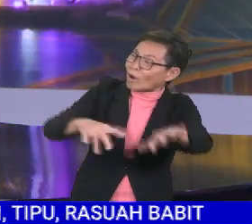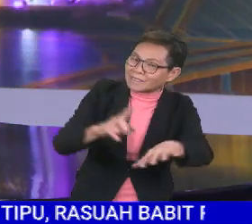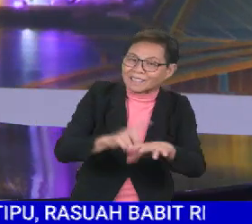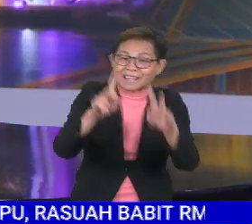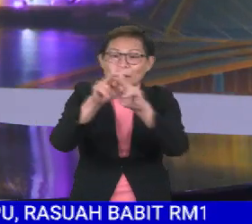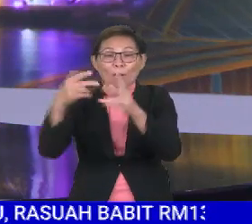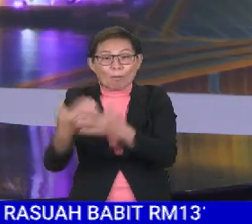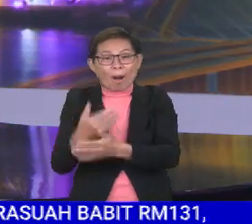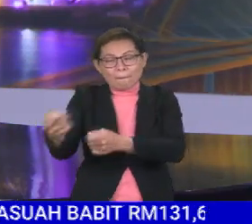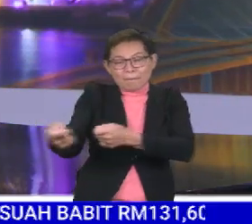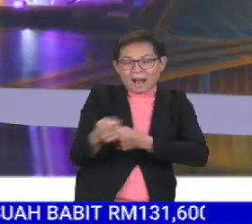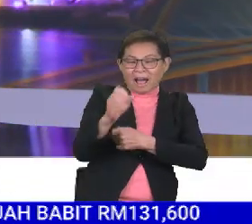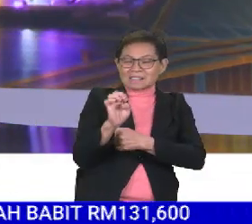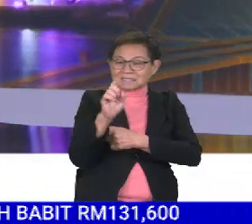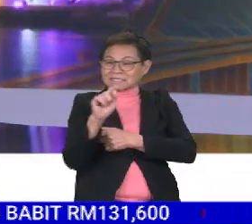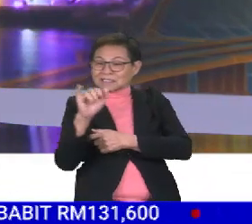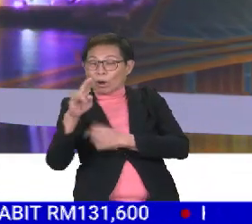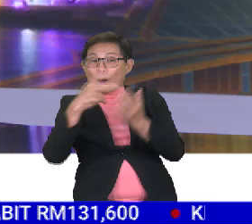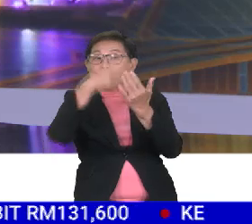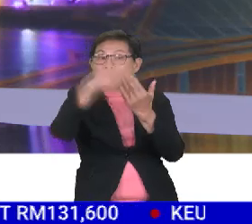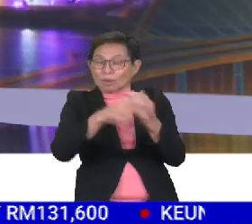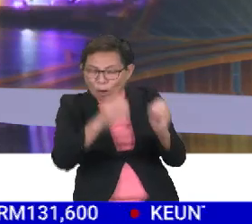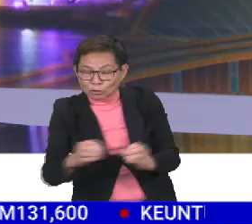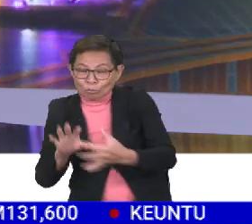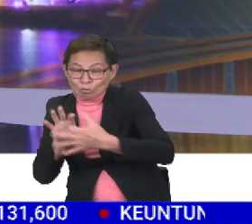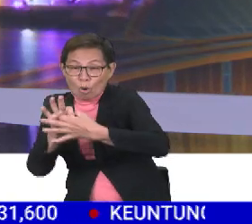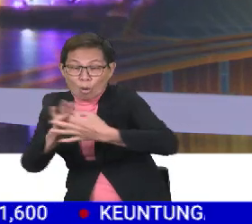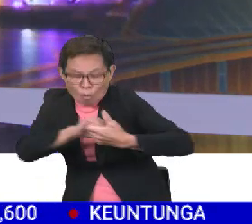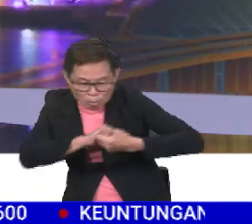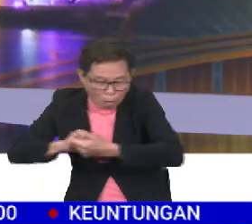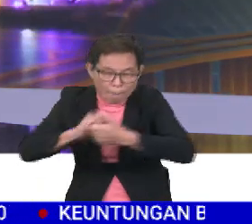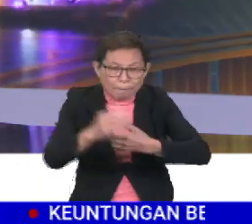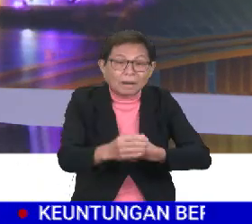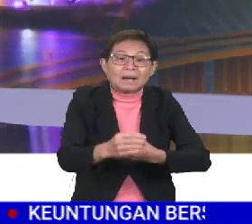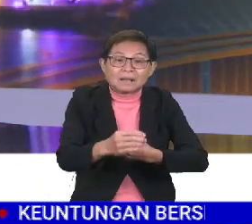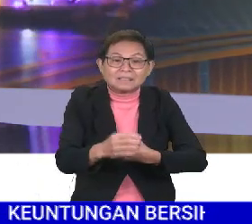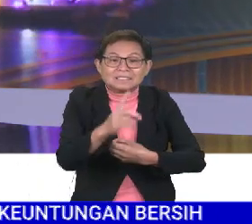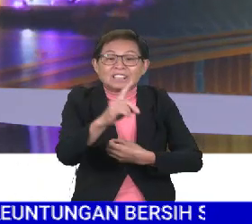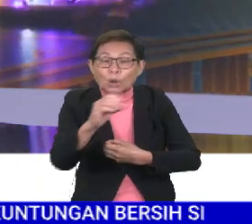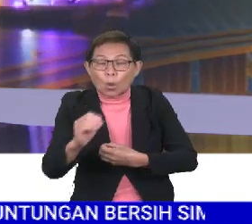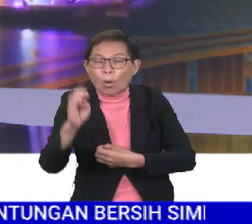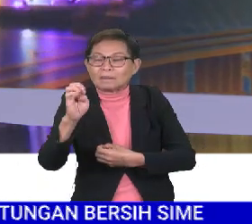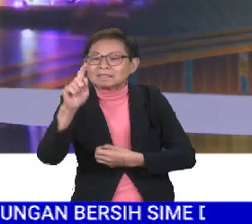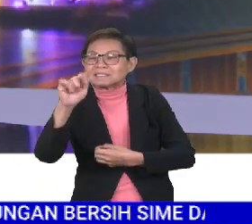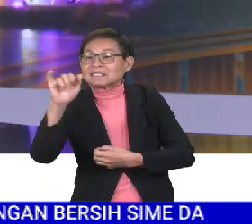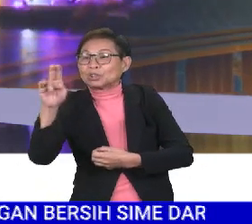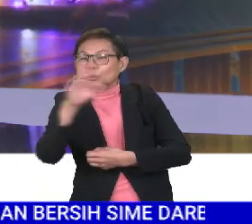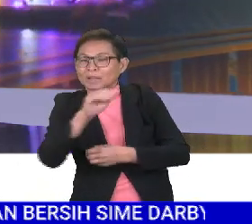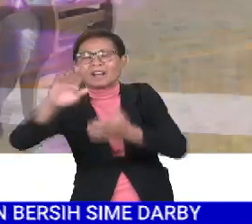di Kampung Baru Penarik Setiu, program dianjurkan dengan kerjasama pejabat daerah Setiu serta komuniti kampung.